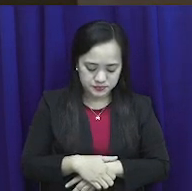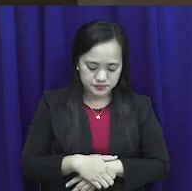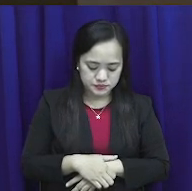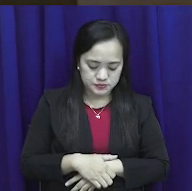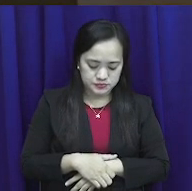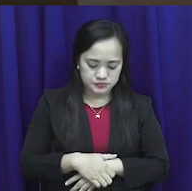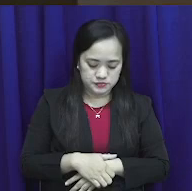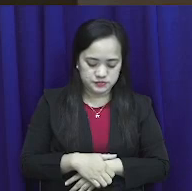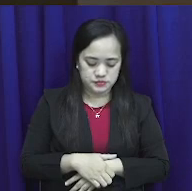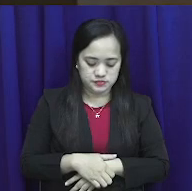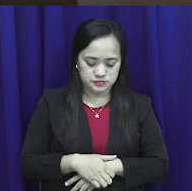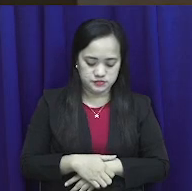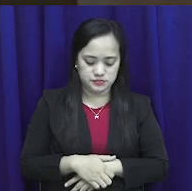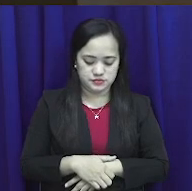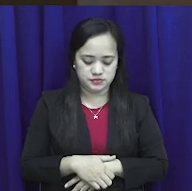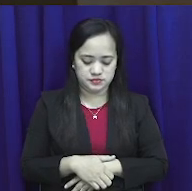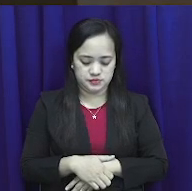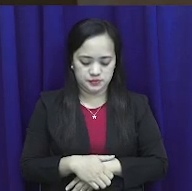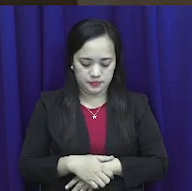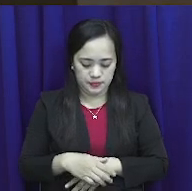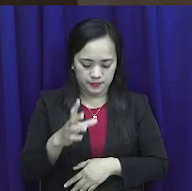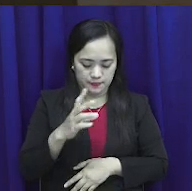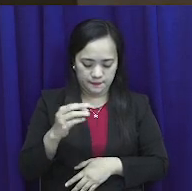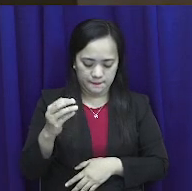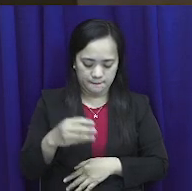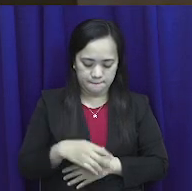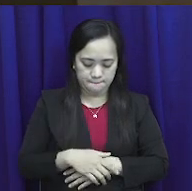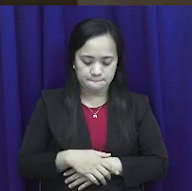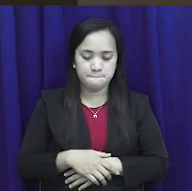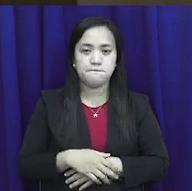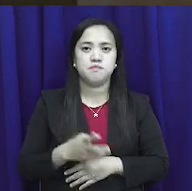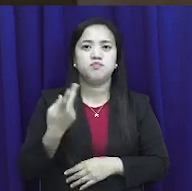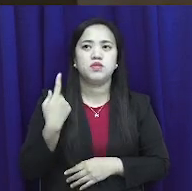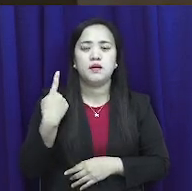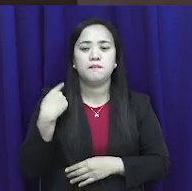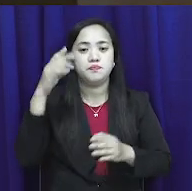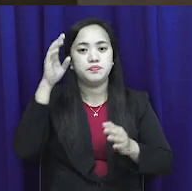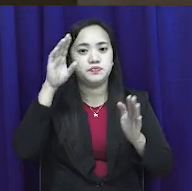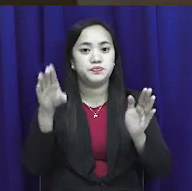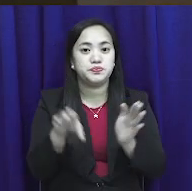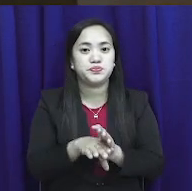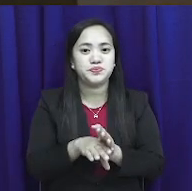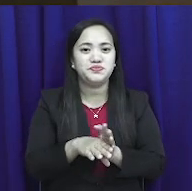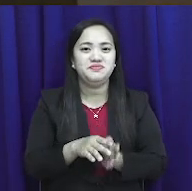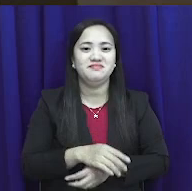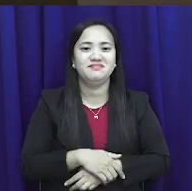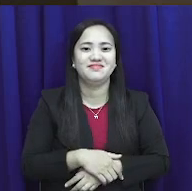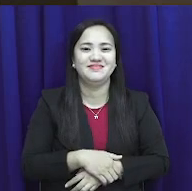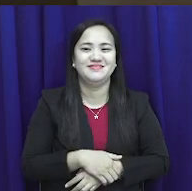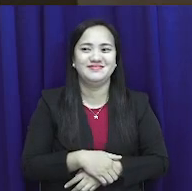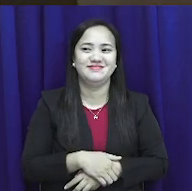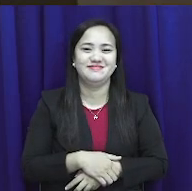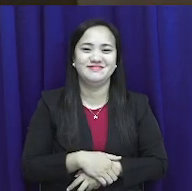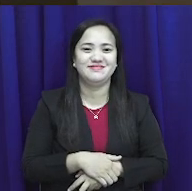pa yung mga ganyan di ba So ang mga cellphone pa lang n 3210 Paano ka